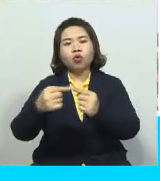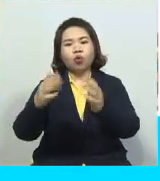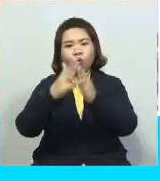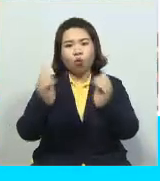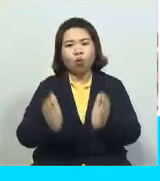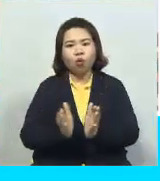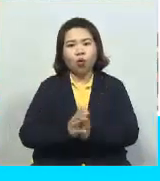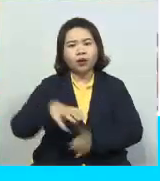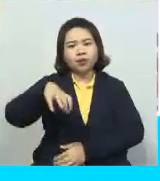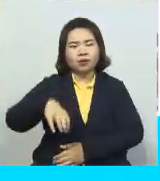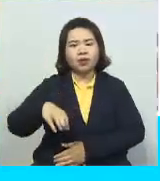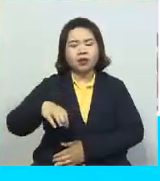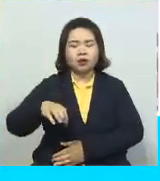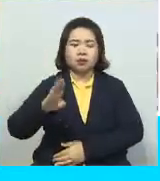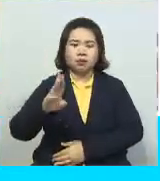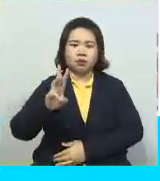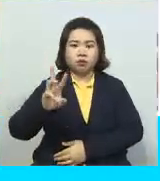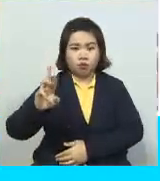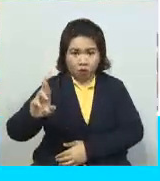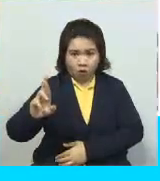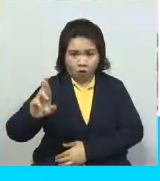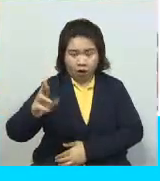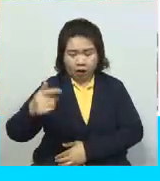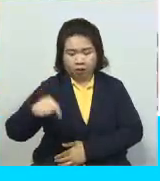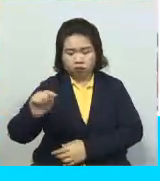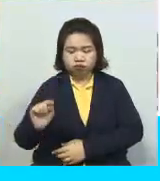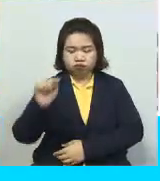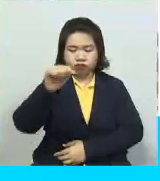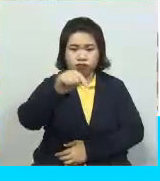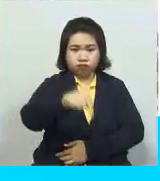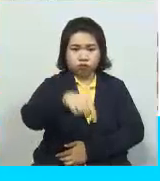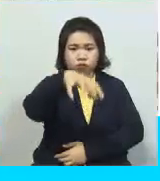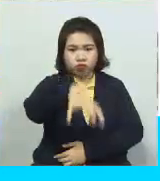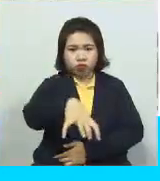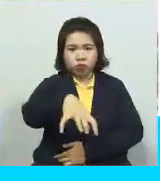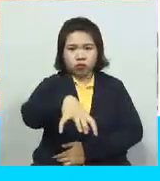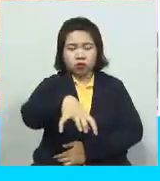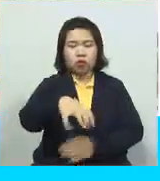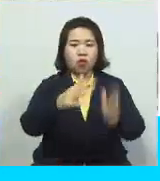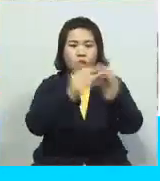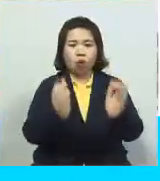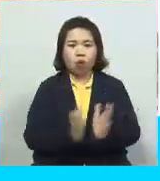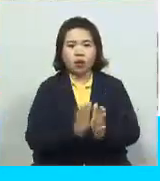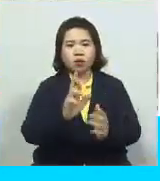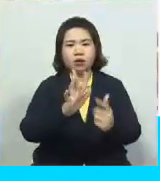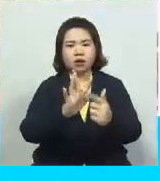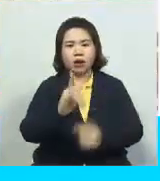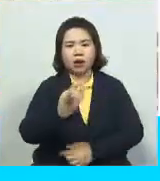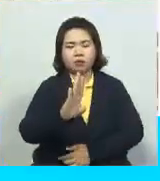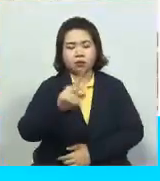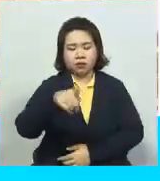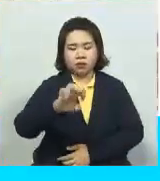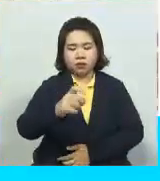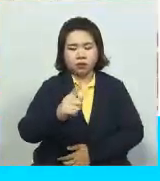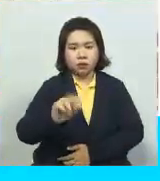รนิเวศและจากหลังจากที่ออกจากวัดบวรนิเวศเพื่อมาที่หมายสองที่วัดราชบพิตรเนี่ยนะครับ